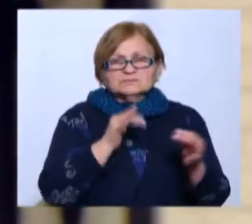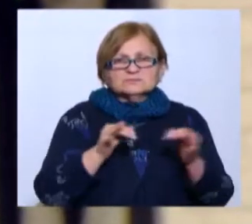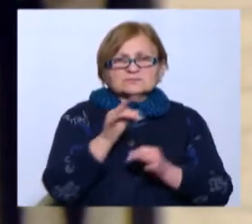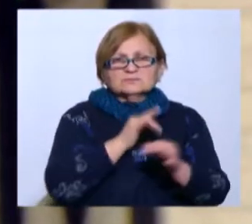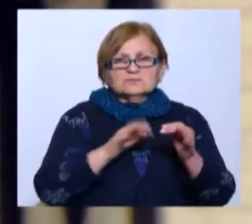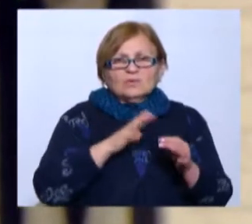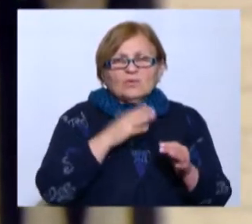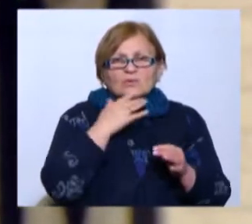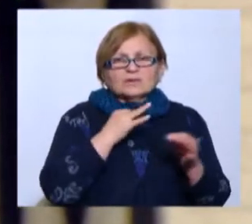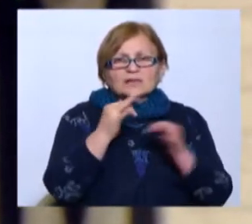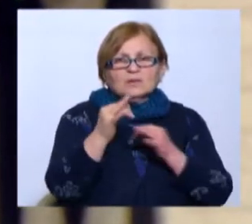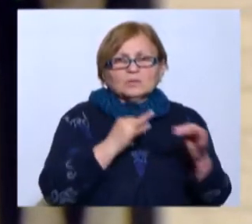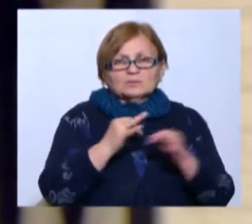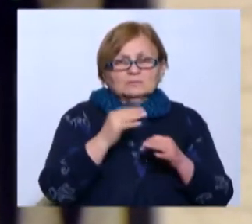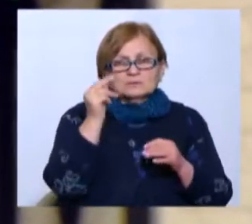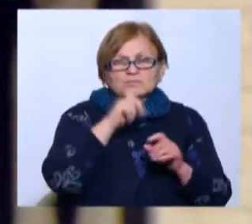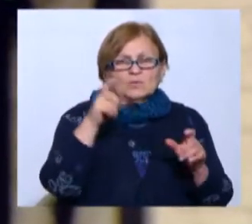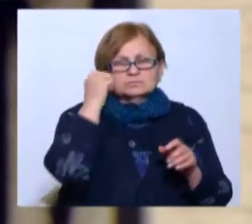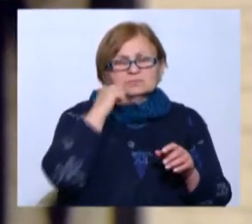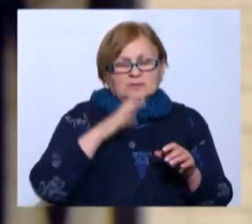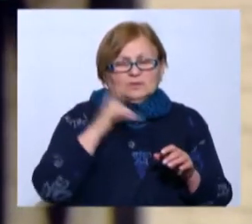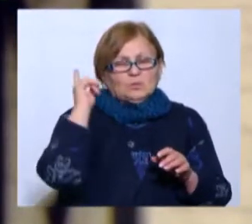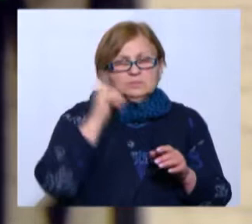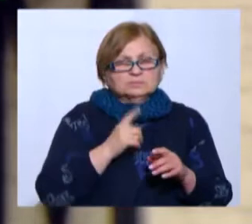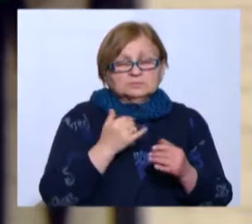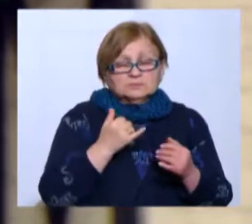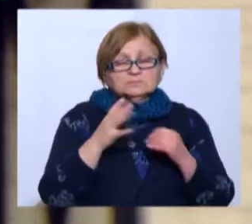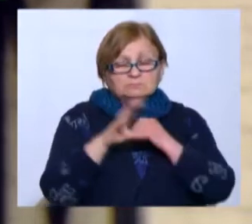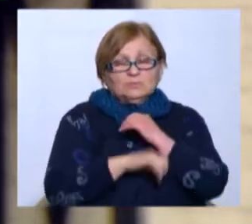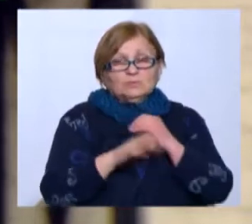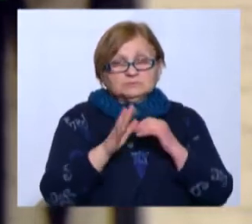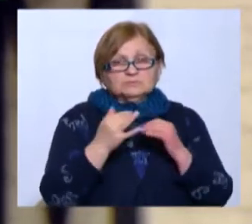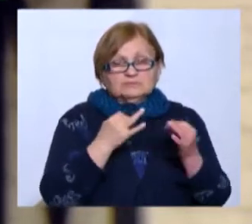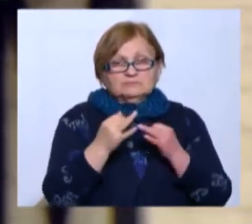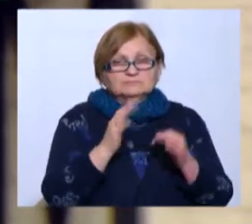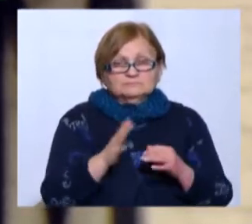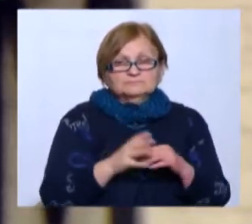სკოლებში. ამაზე ცოტა მოგვიანებით ვისაუბრებთ დღეს.